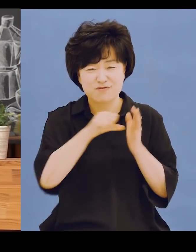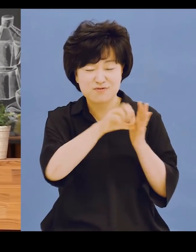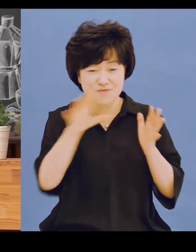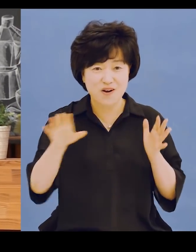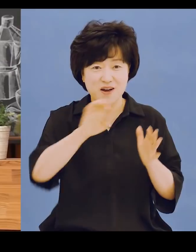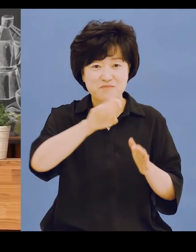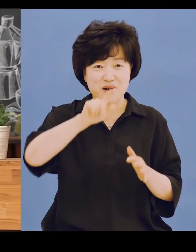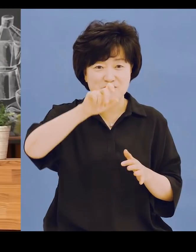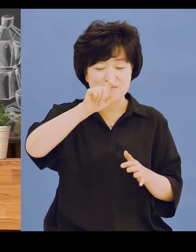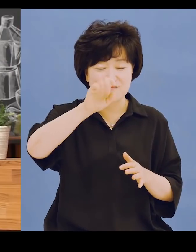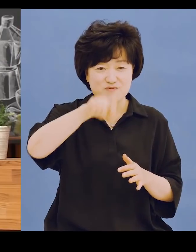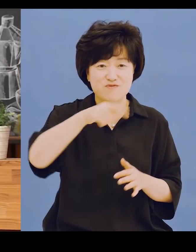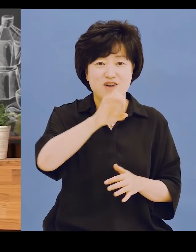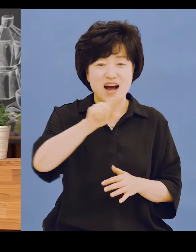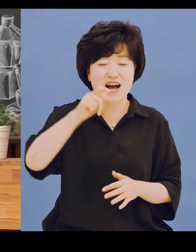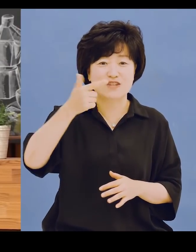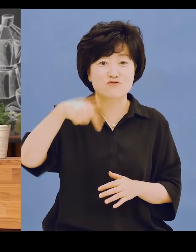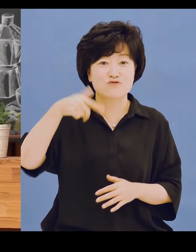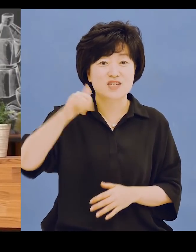유명한 파푸아뉴기니의